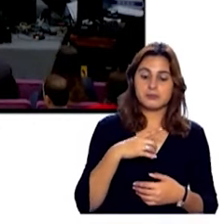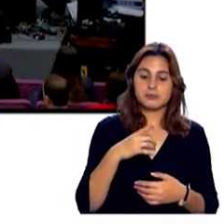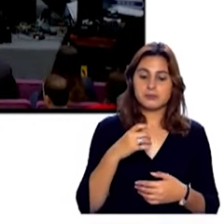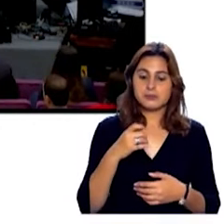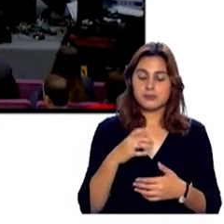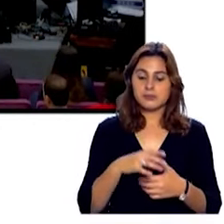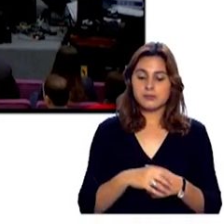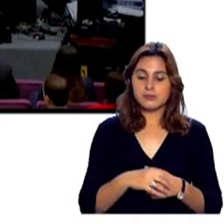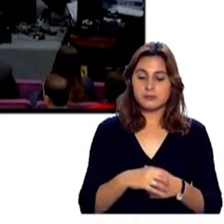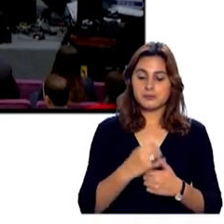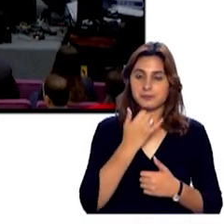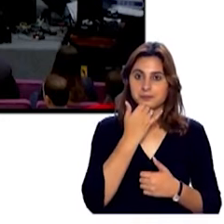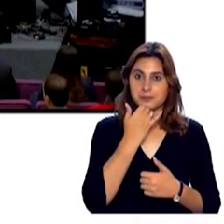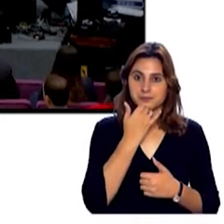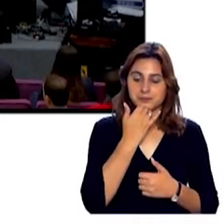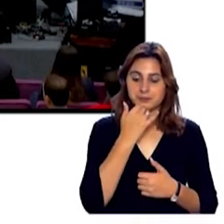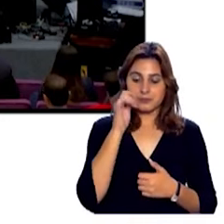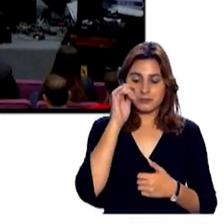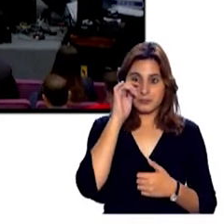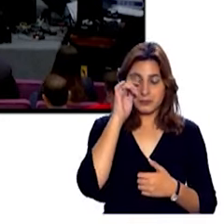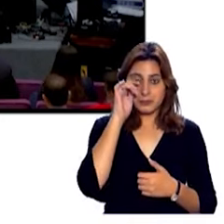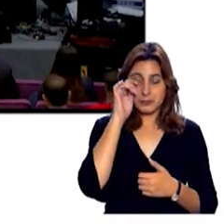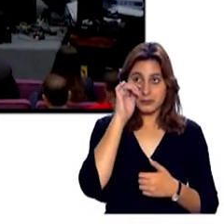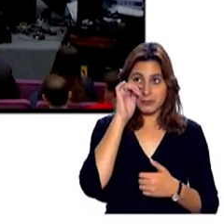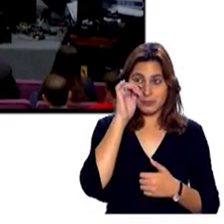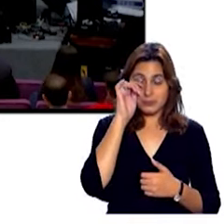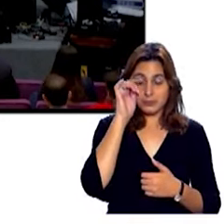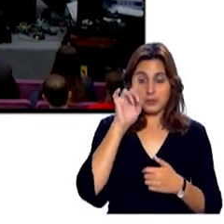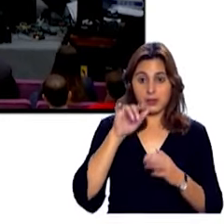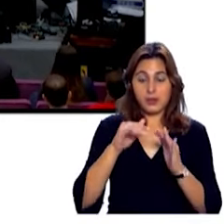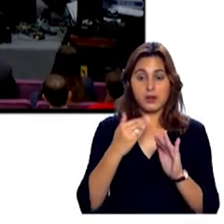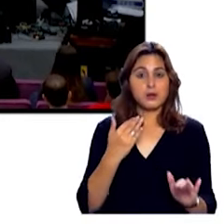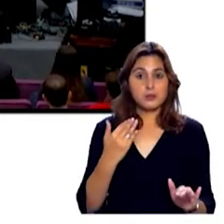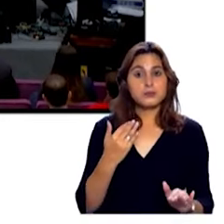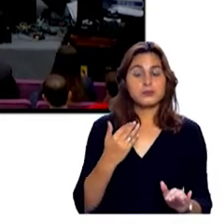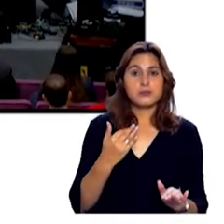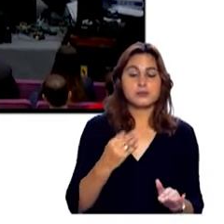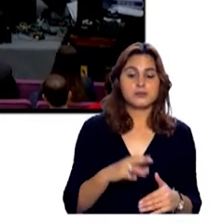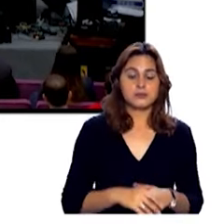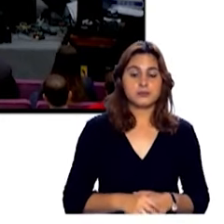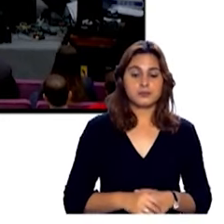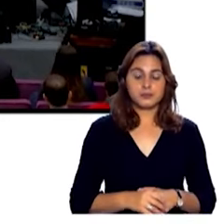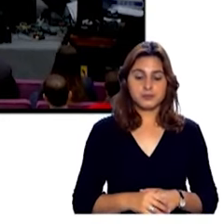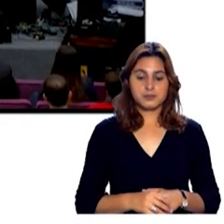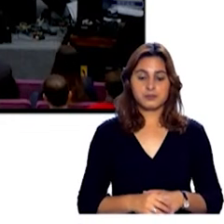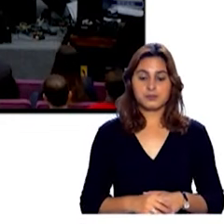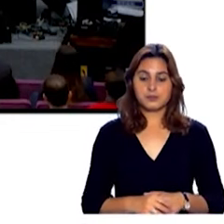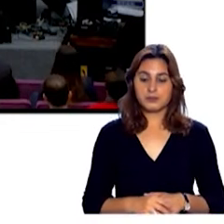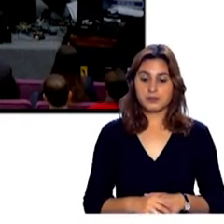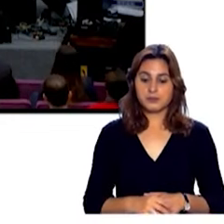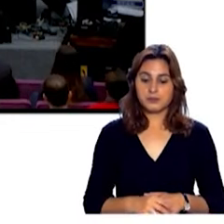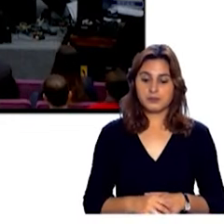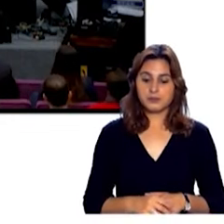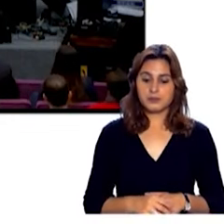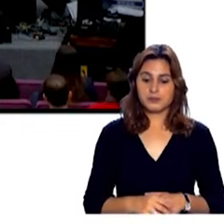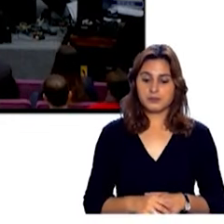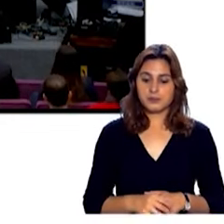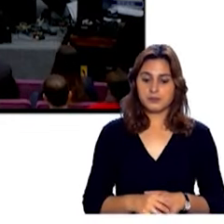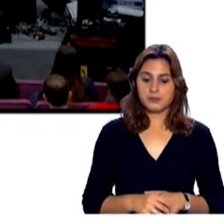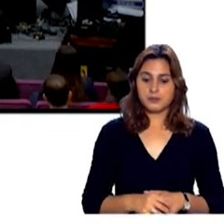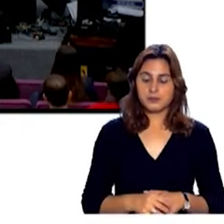sarebbe incompatibili con l'articolo 111 Della costituzione non sarebbe neppure compatibile con l'articolo 111 Della